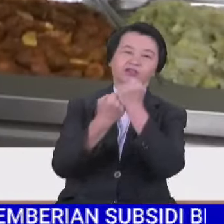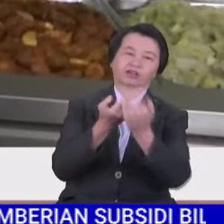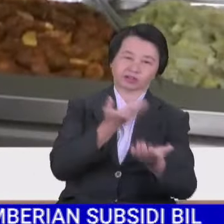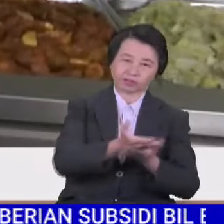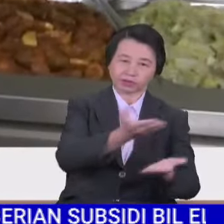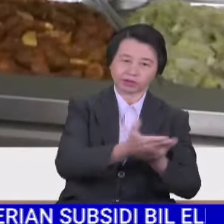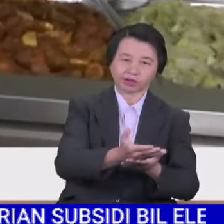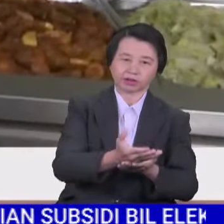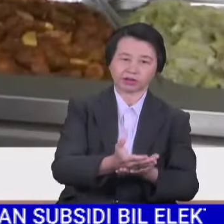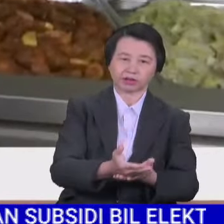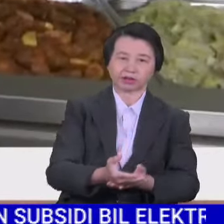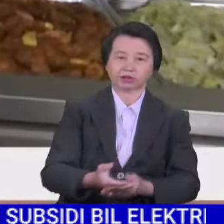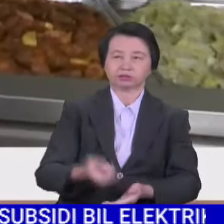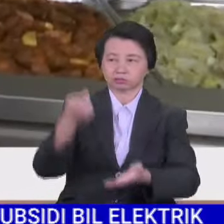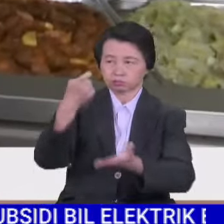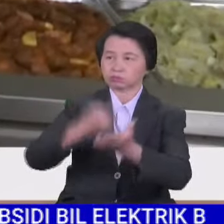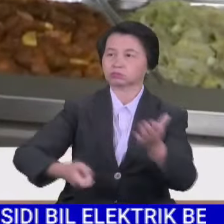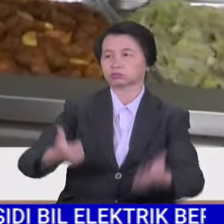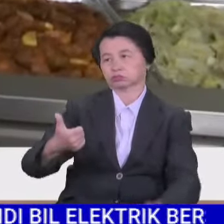Hai